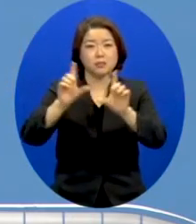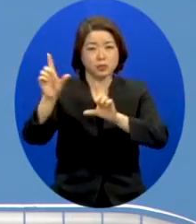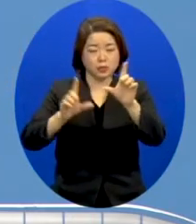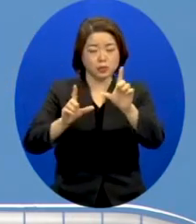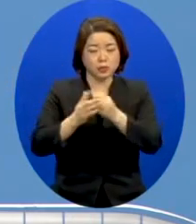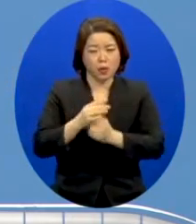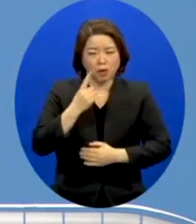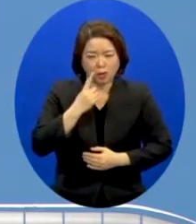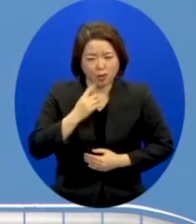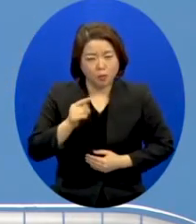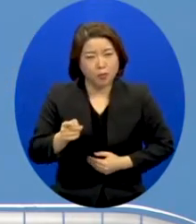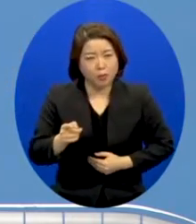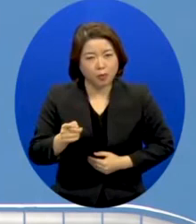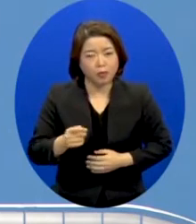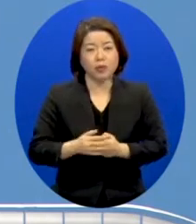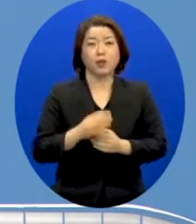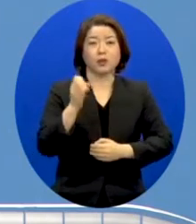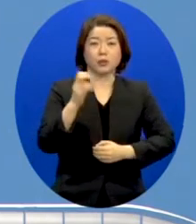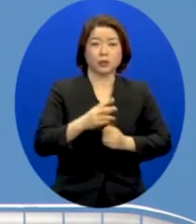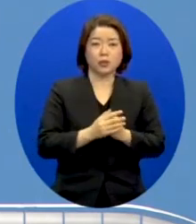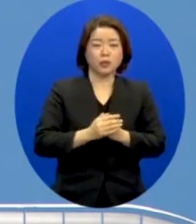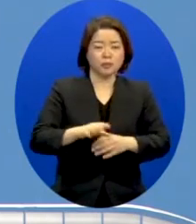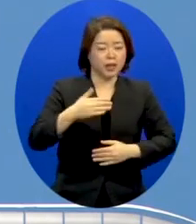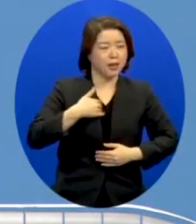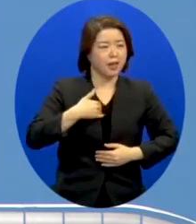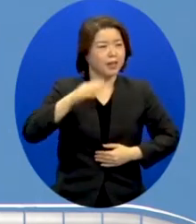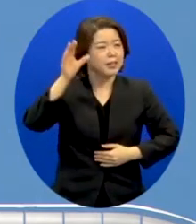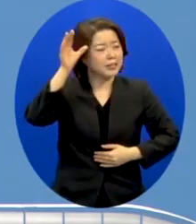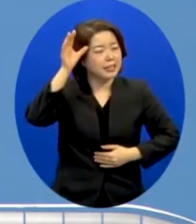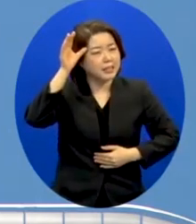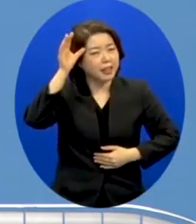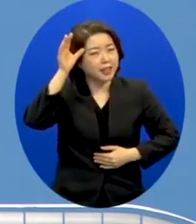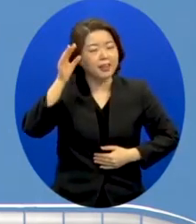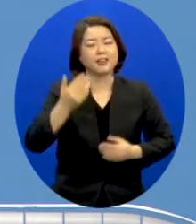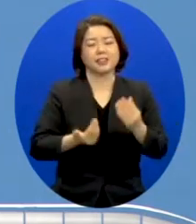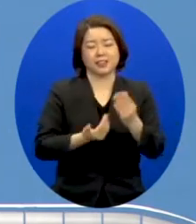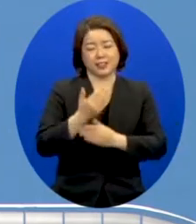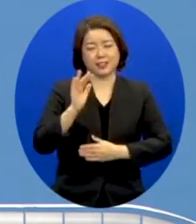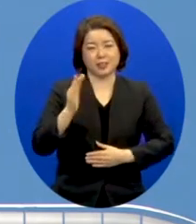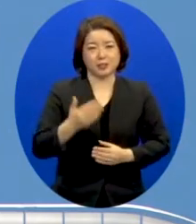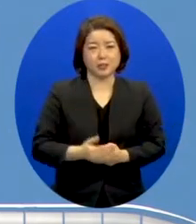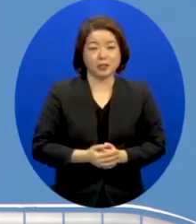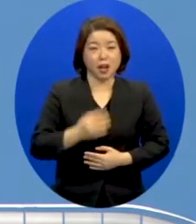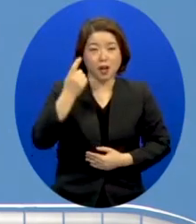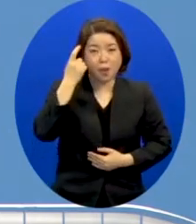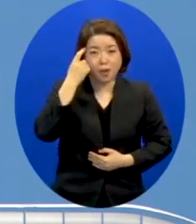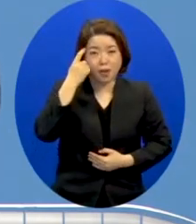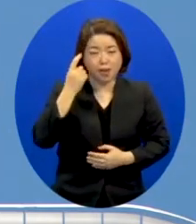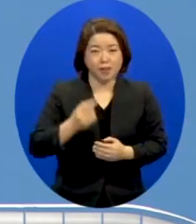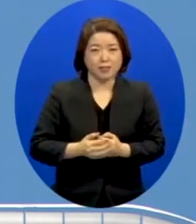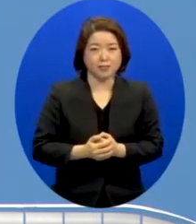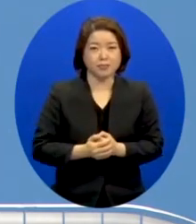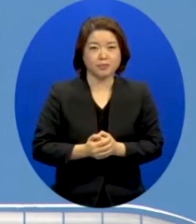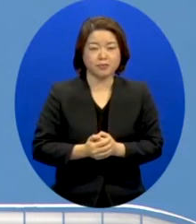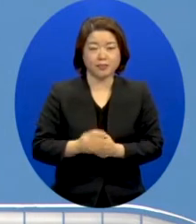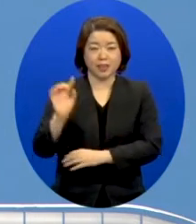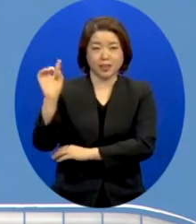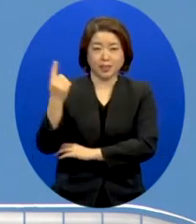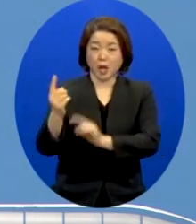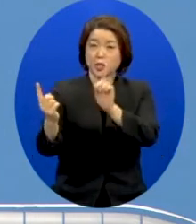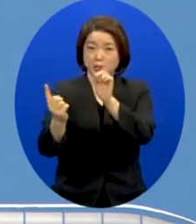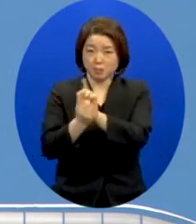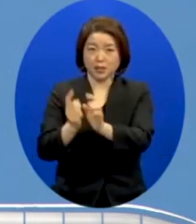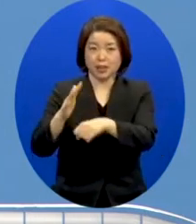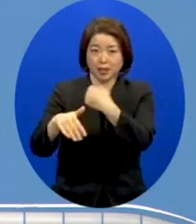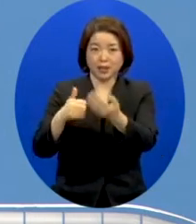하고 또 한편으로는 기대가 한도 생기는 것 이더라구요 왜냐하면 다윗이 만났던